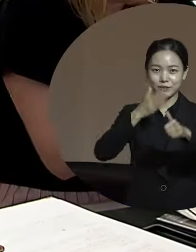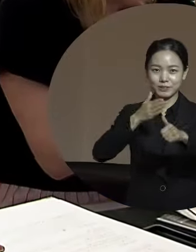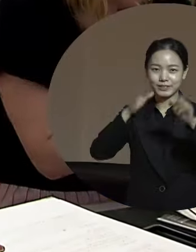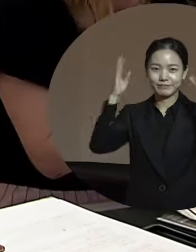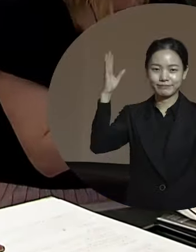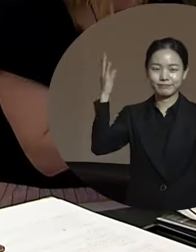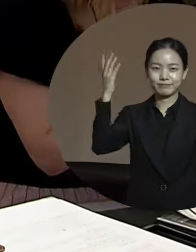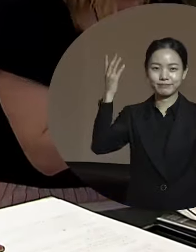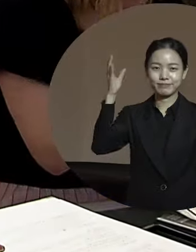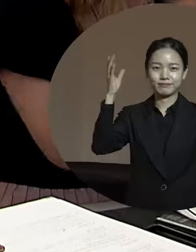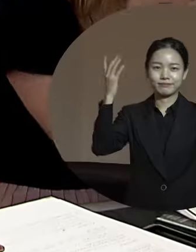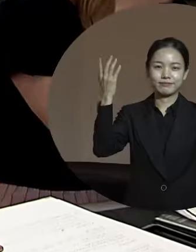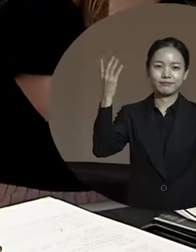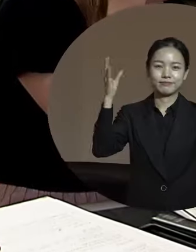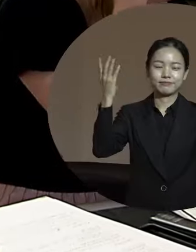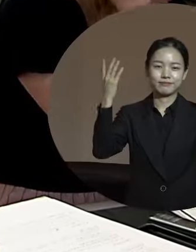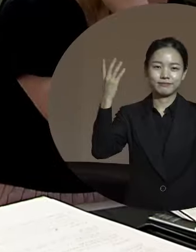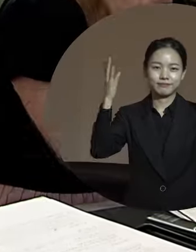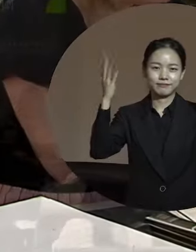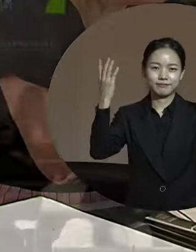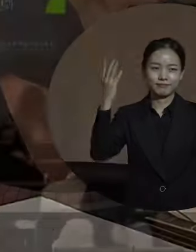감사합니다.